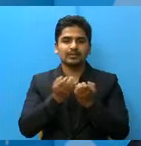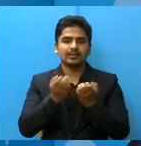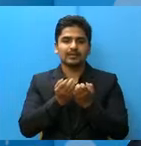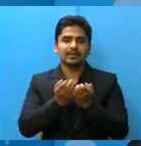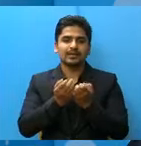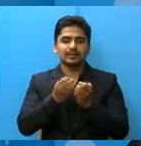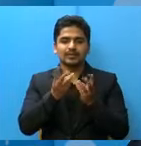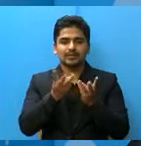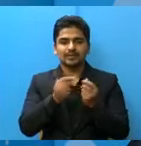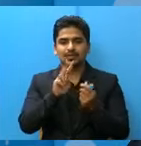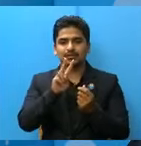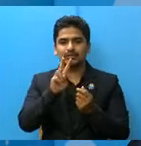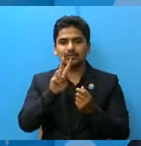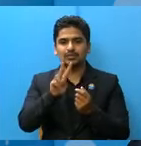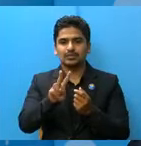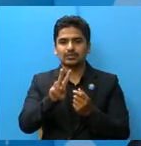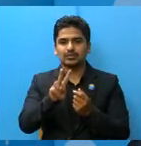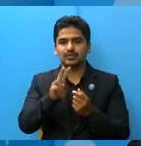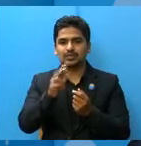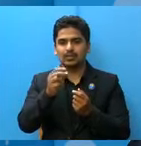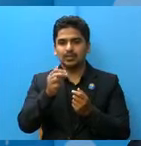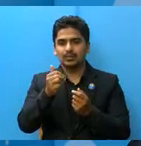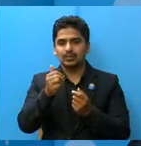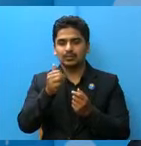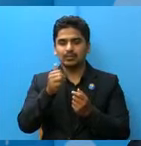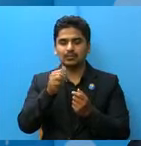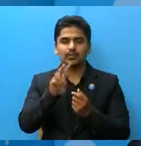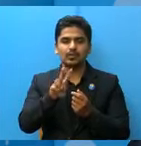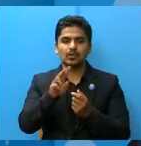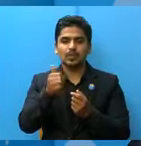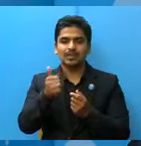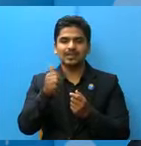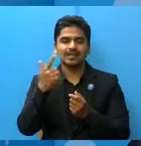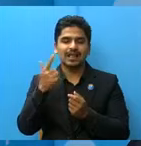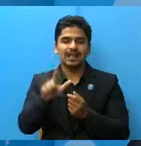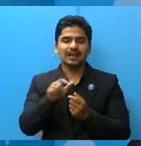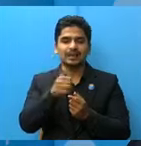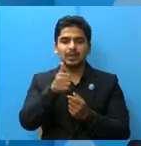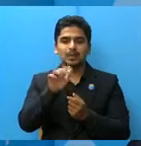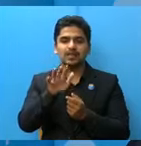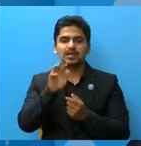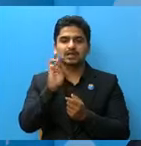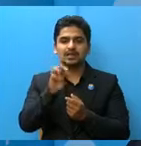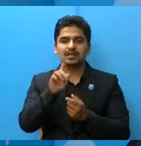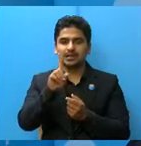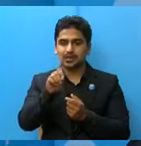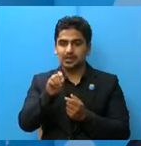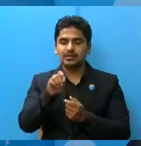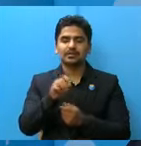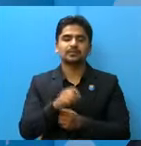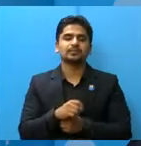संख्या चब्विस चब्विस लाग 65,0010